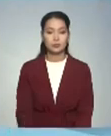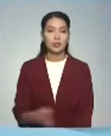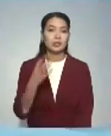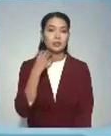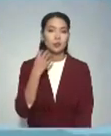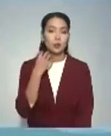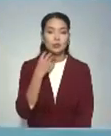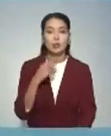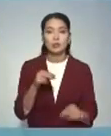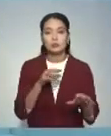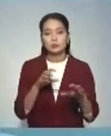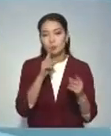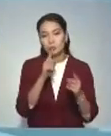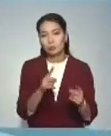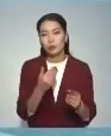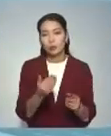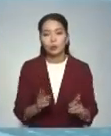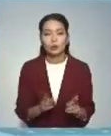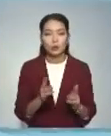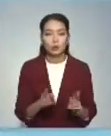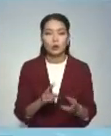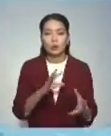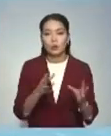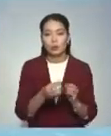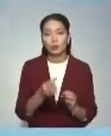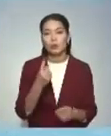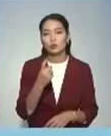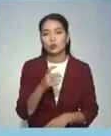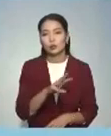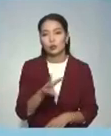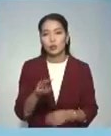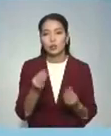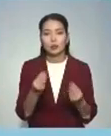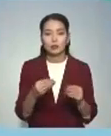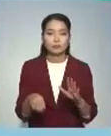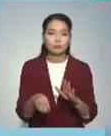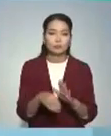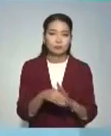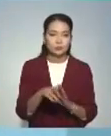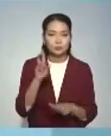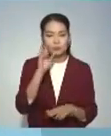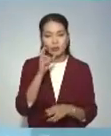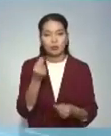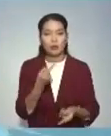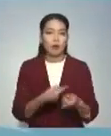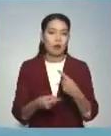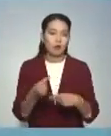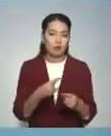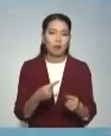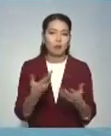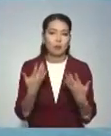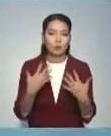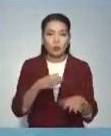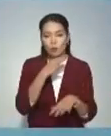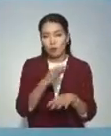Қызылордада сыбайлас жемқорлық санатындағы қылмыстық істер бойынша 100 миллион теңгеден астам қаражат өндіріліп, мемлекетке қайтарылды. Жауапты